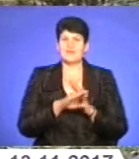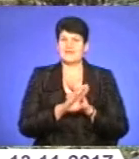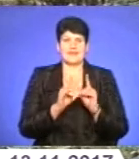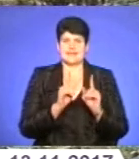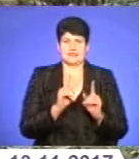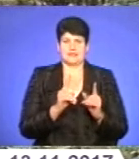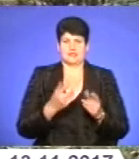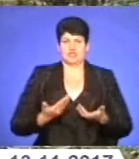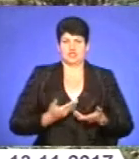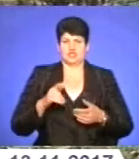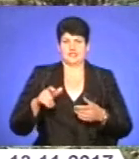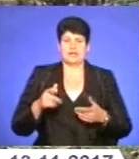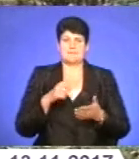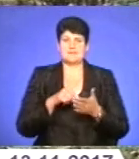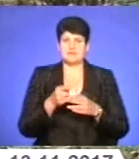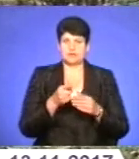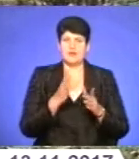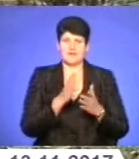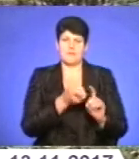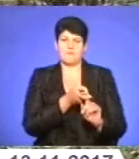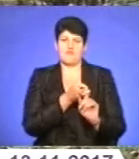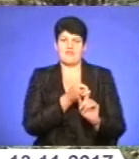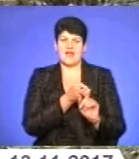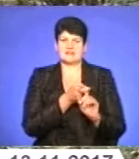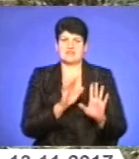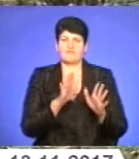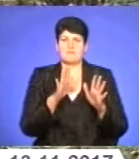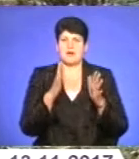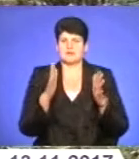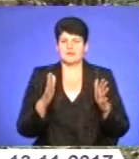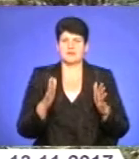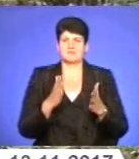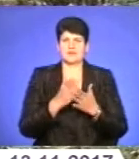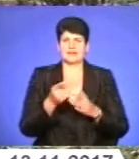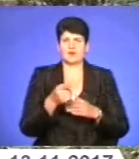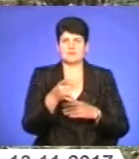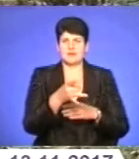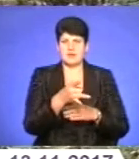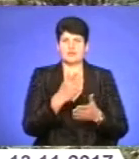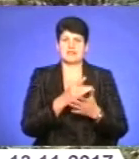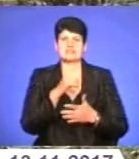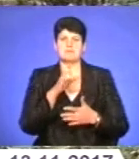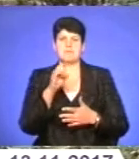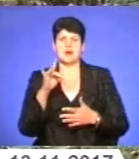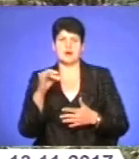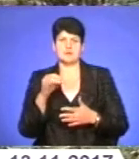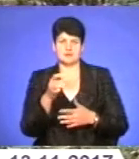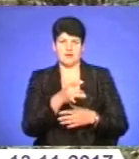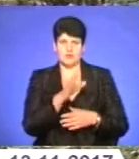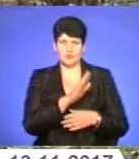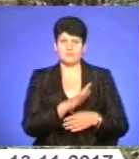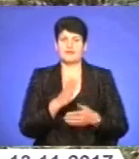міста Тернополя, там є пов'язані відповідні випадки, це є і Тернопільський район, і Збаражський район. Є в нас